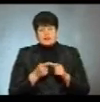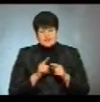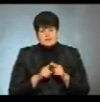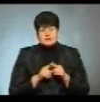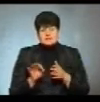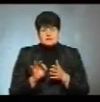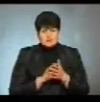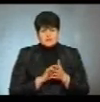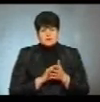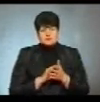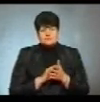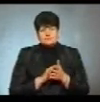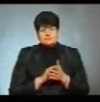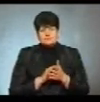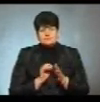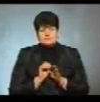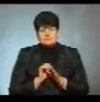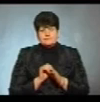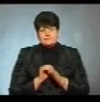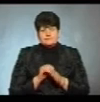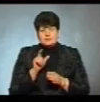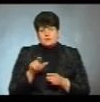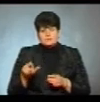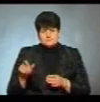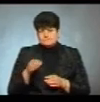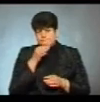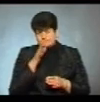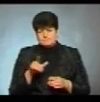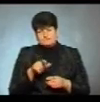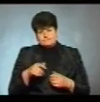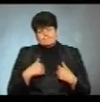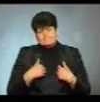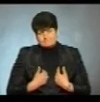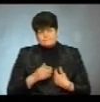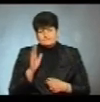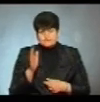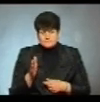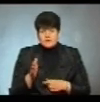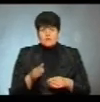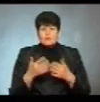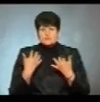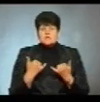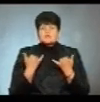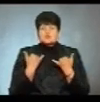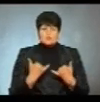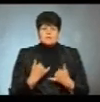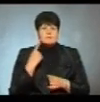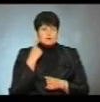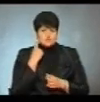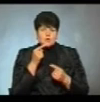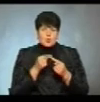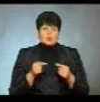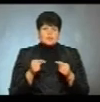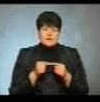відсіче частину виборців і частина розчарованих. І вже сьогодні ми чули